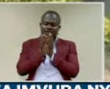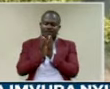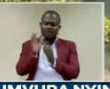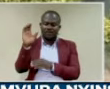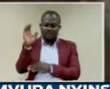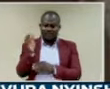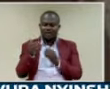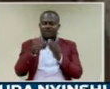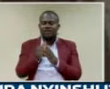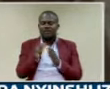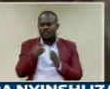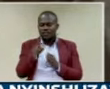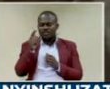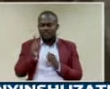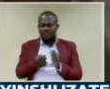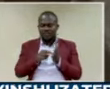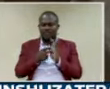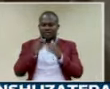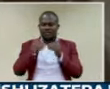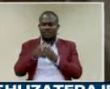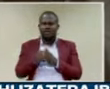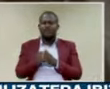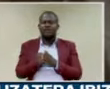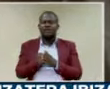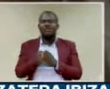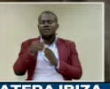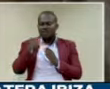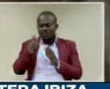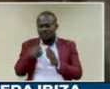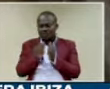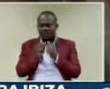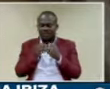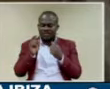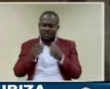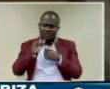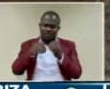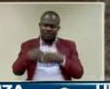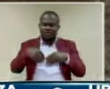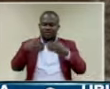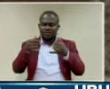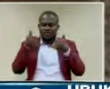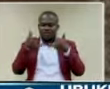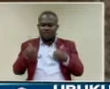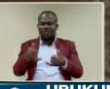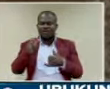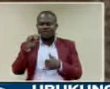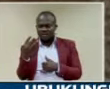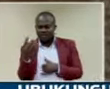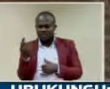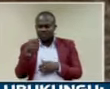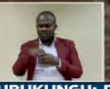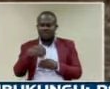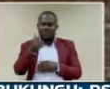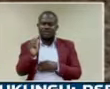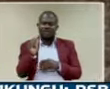yahawe inkoko 1000, bivuze ko ari inkoko 18 zose zatanzwe. Ubu 4 gusa muri yo